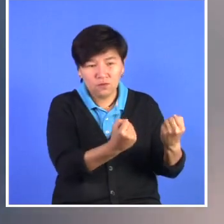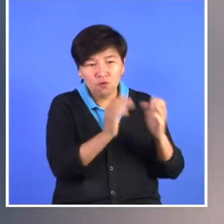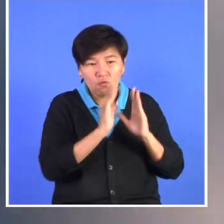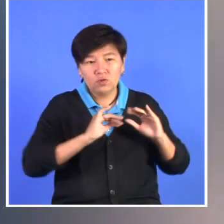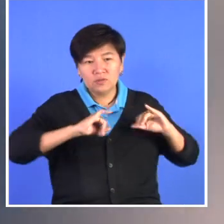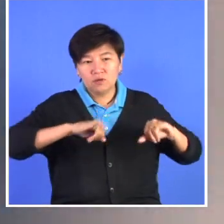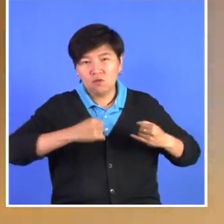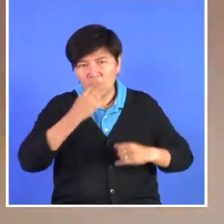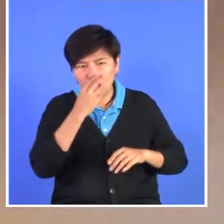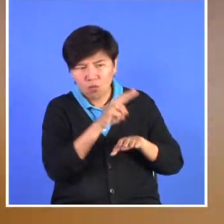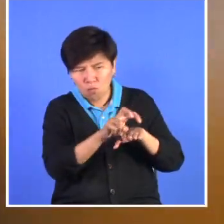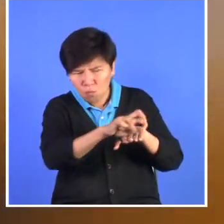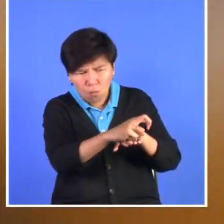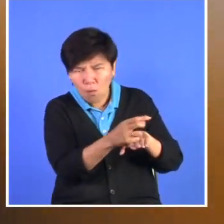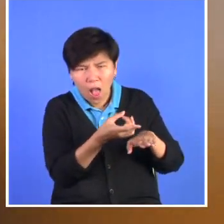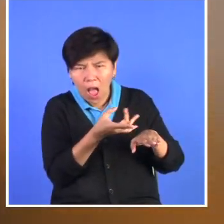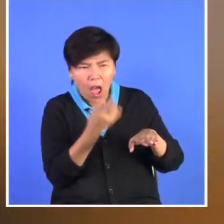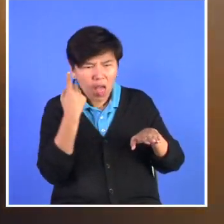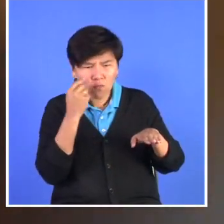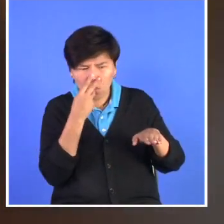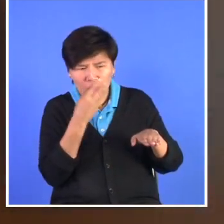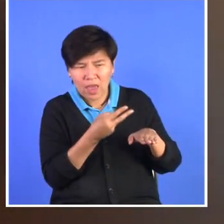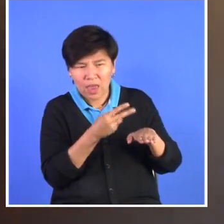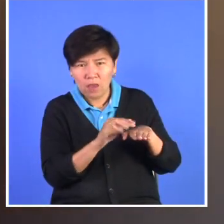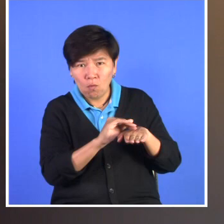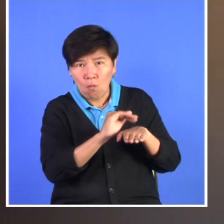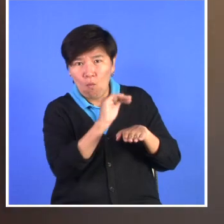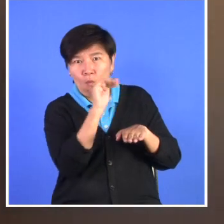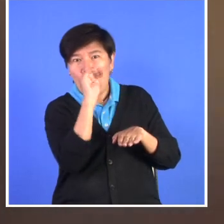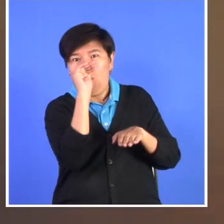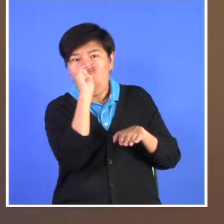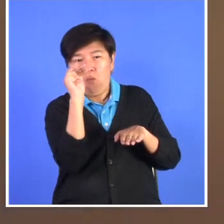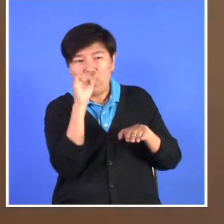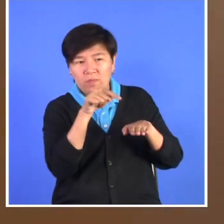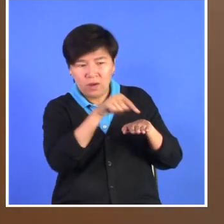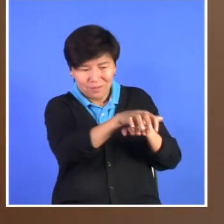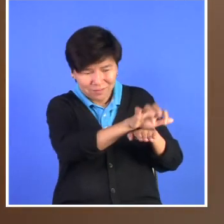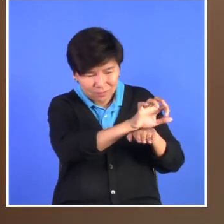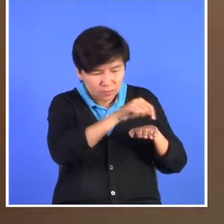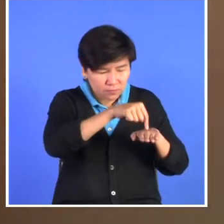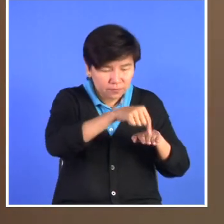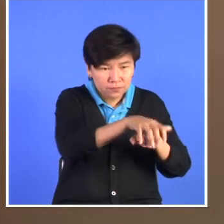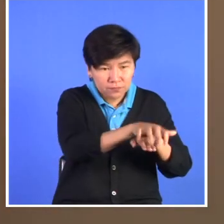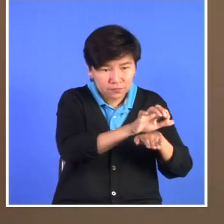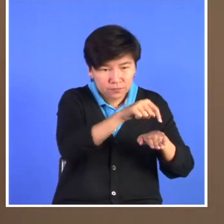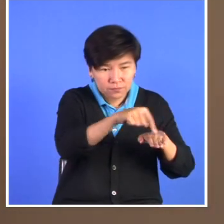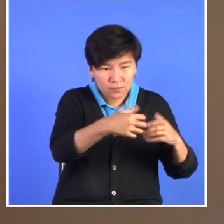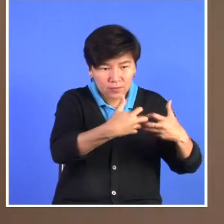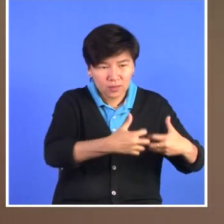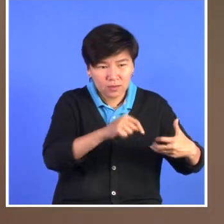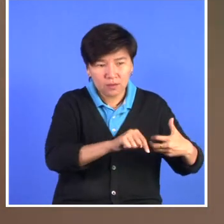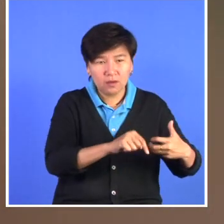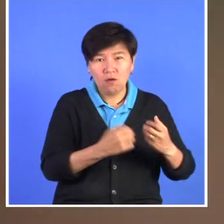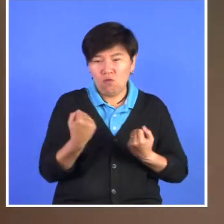เจองูแต่ไม่รู้ว่าเป็นงูอะไรนะเหมือนงูเห่าหรือเปล่ามันซุกอยู่ในห้องเครื่องเนี่ยค่ะแล้วรถเนี่ยเพิ่งออกมา